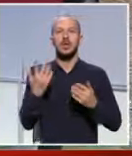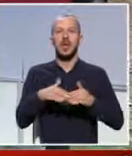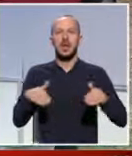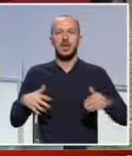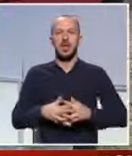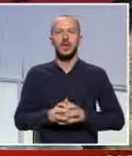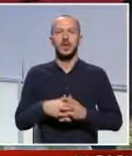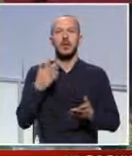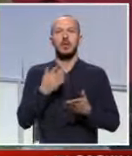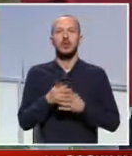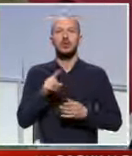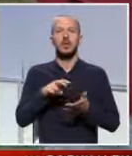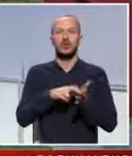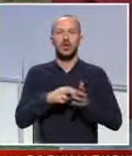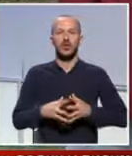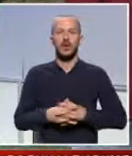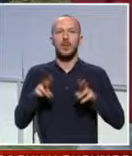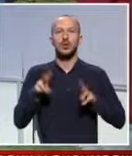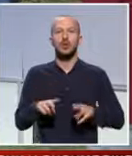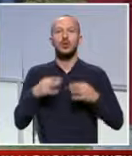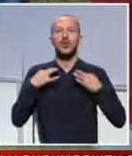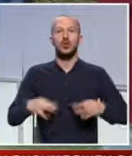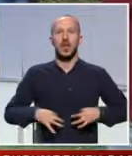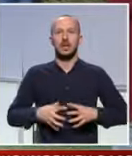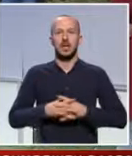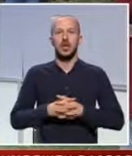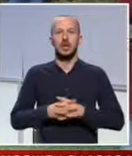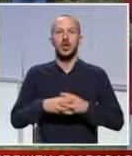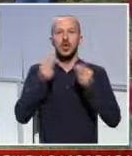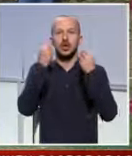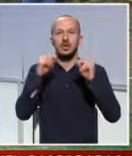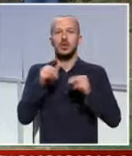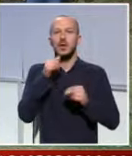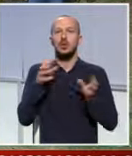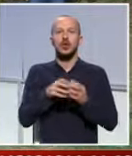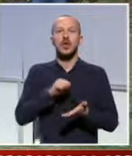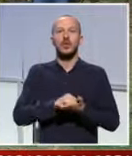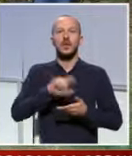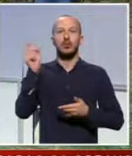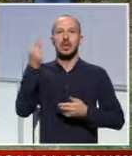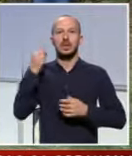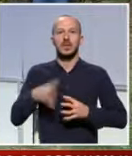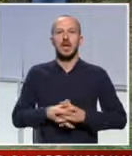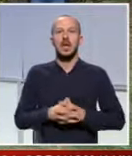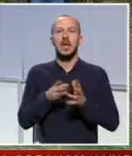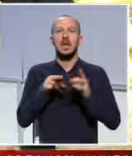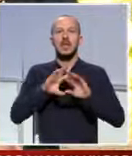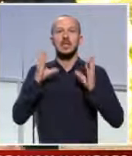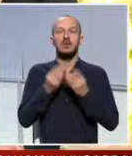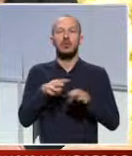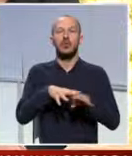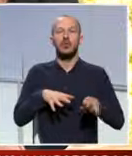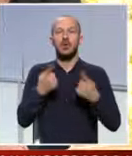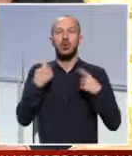linija, bili su neustrašivi, apsolutni profesionalci, čestiti. Udruženje novinara Republike Srpske na svim